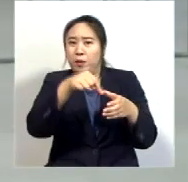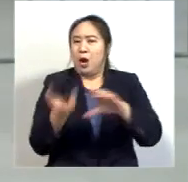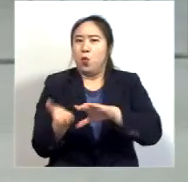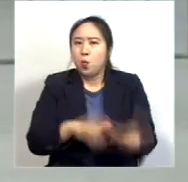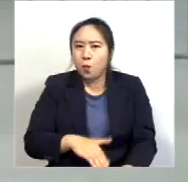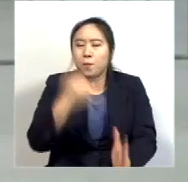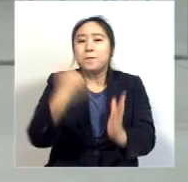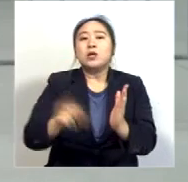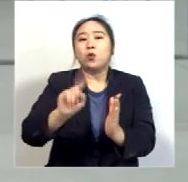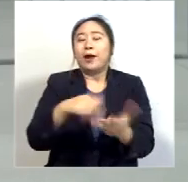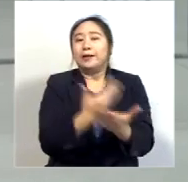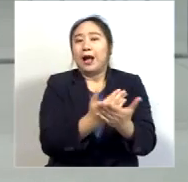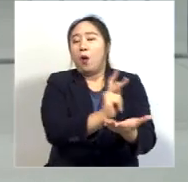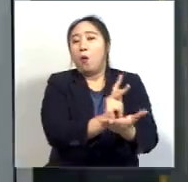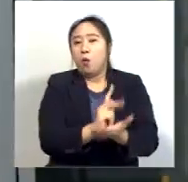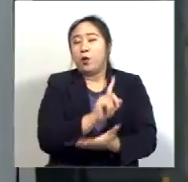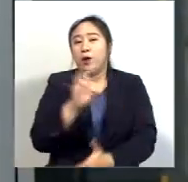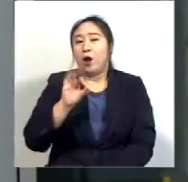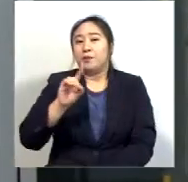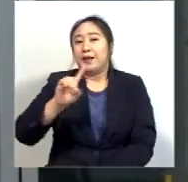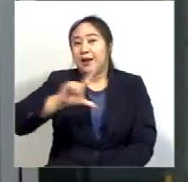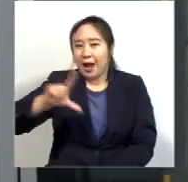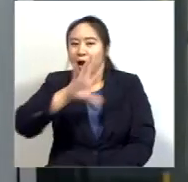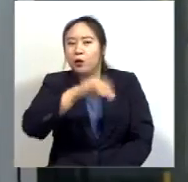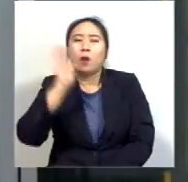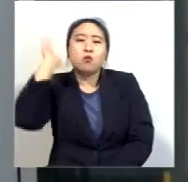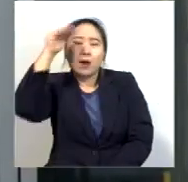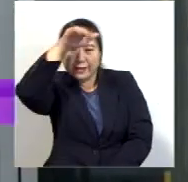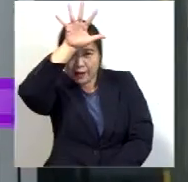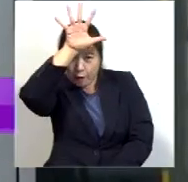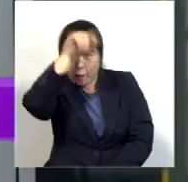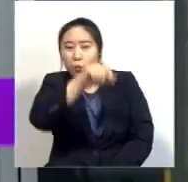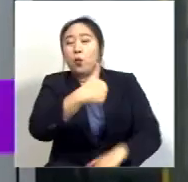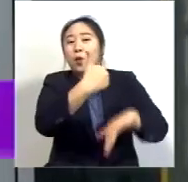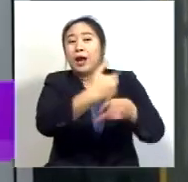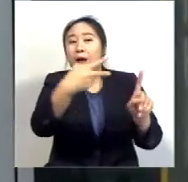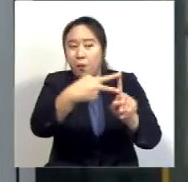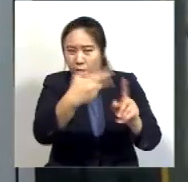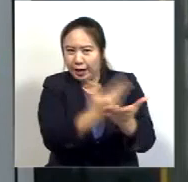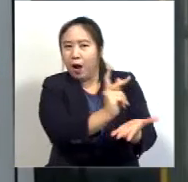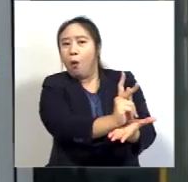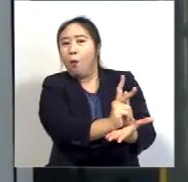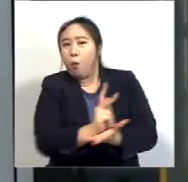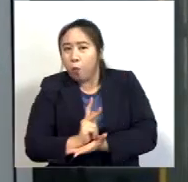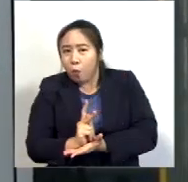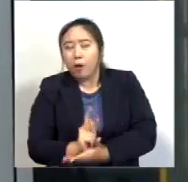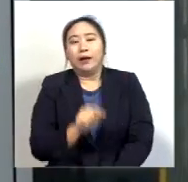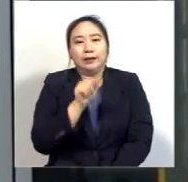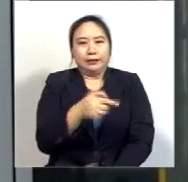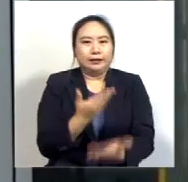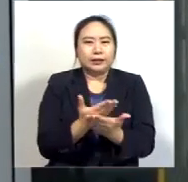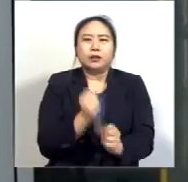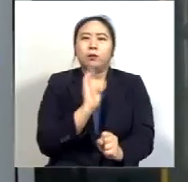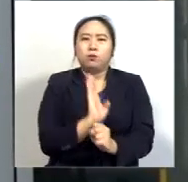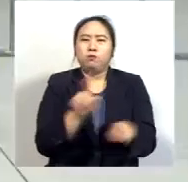รณีกู้ยืมเงินกว่า191ล้านบาทจากนายธนาธรจึงรุ่งเรืองกิจหัวหน้าพรรคนะครับก็เป็นการรับเงินบริ